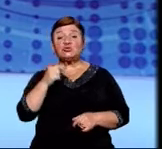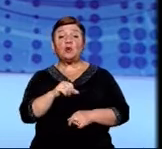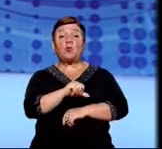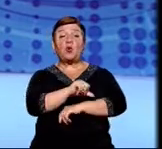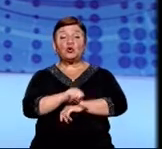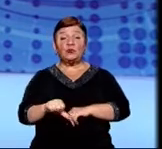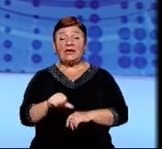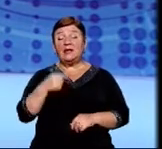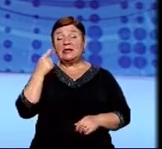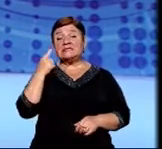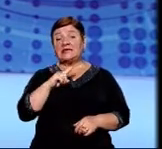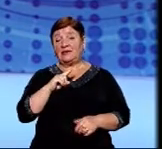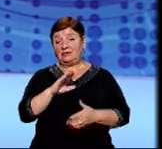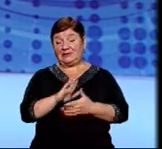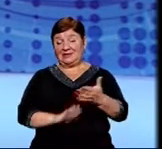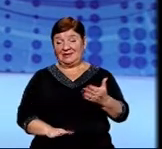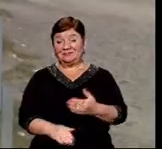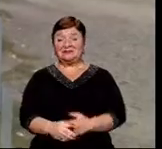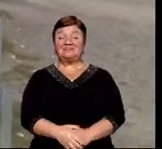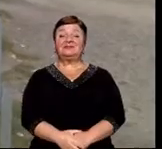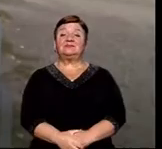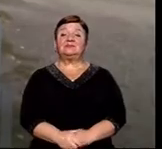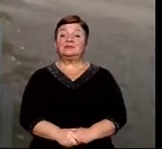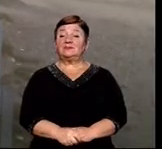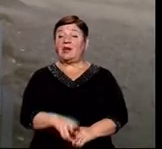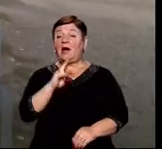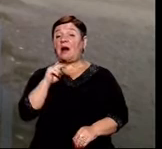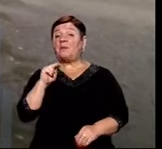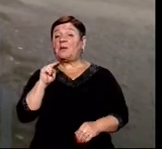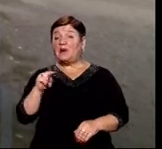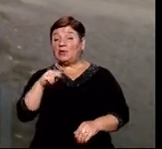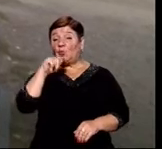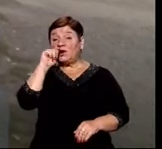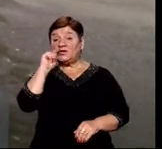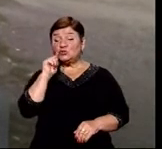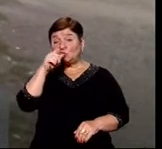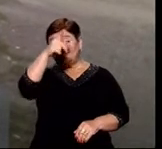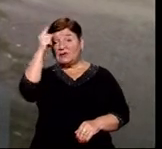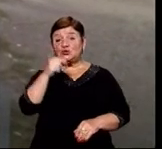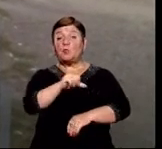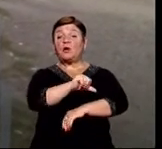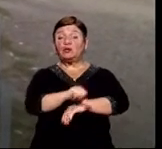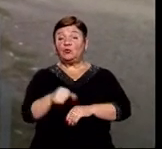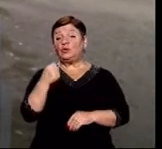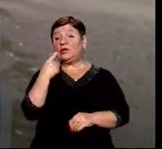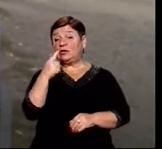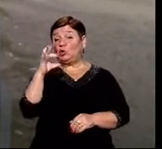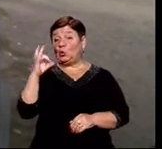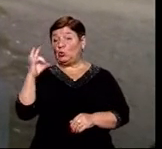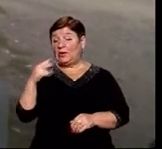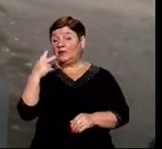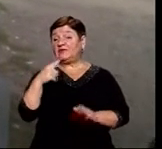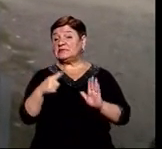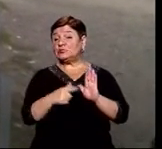кордоні була зранку, знає Андрій Андрусяк. КПП «Ужгород» на українсько-словацькому кордоні станом на 11.00